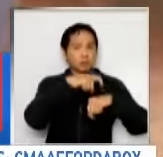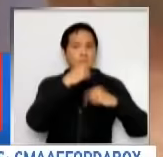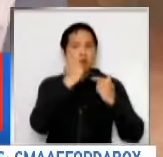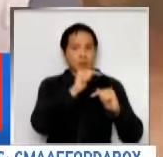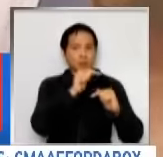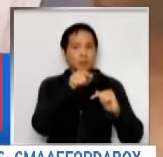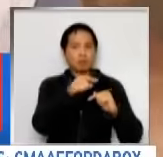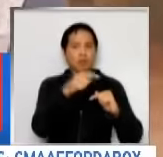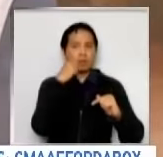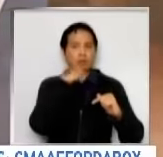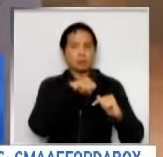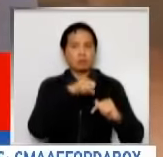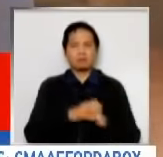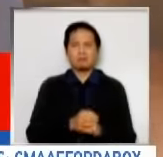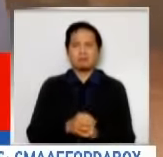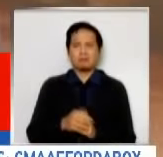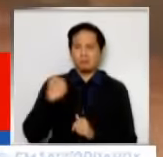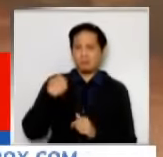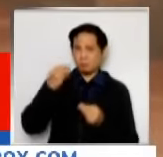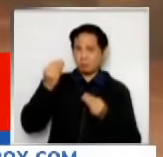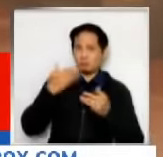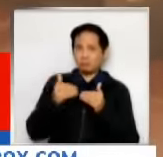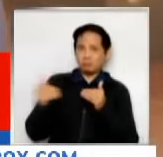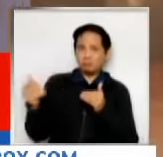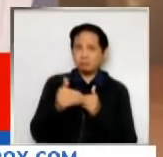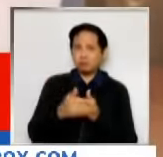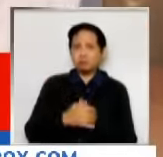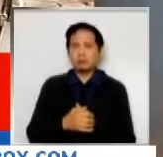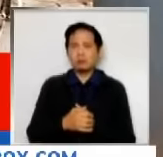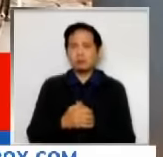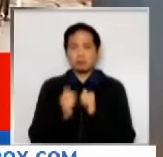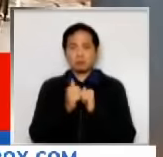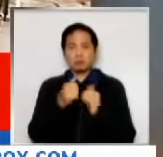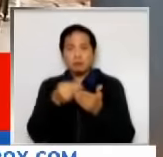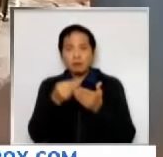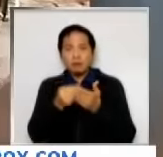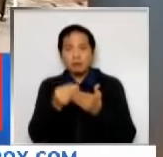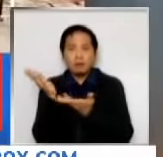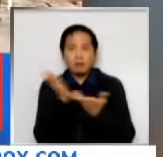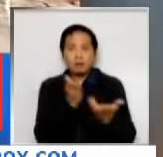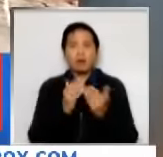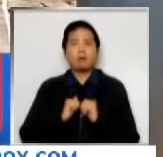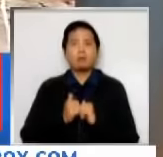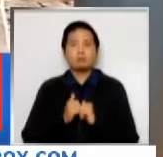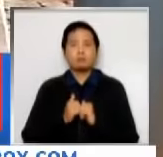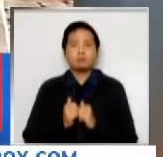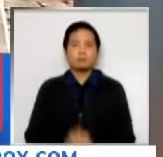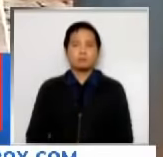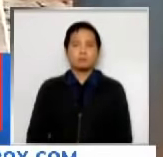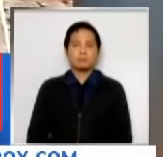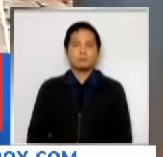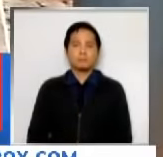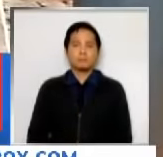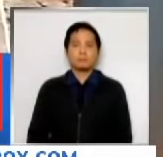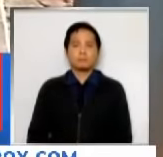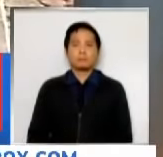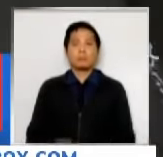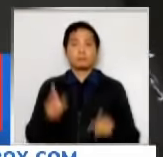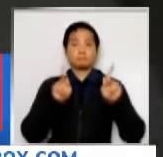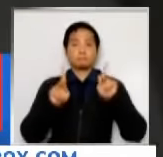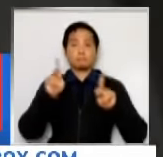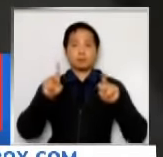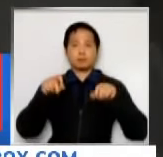agad eh. O, yung pera na kailangan padala eh. Pati na ang mga nakabisikletang ito, hindi